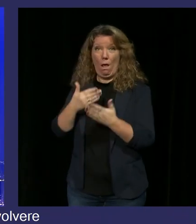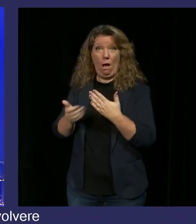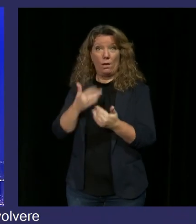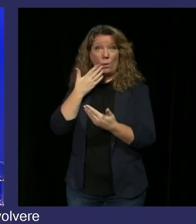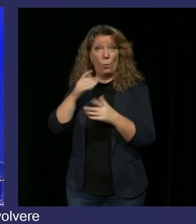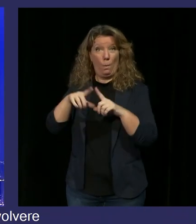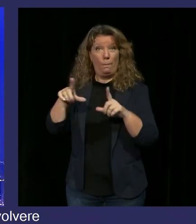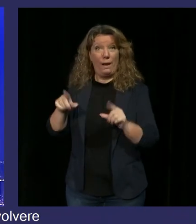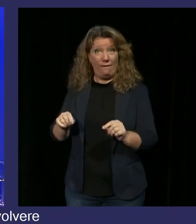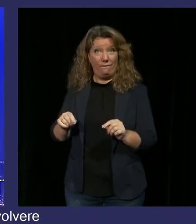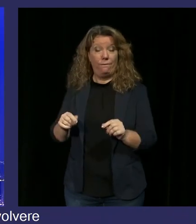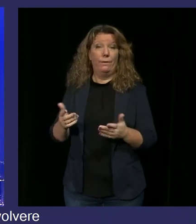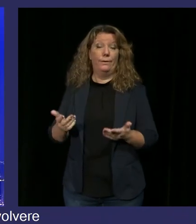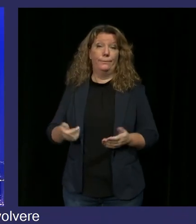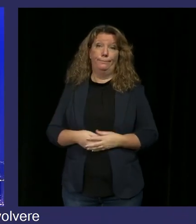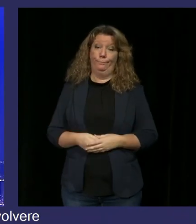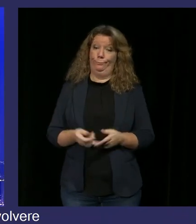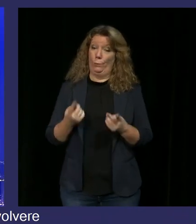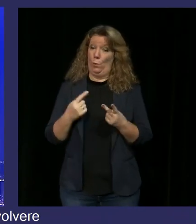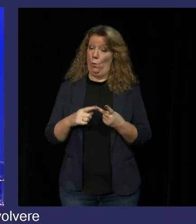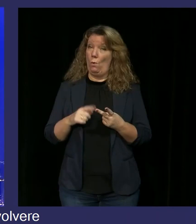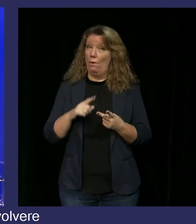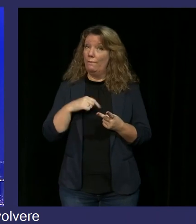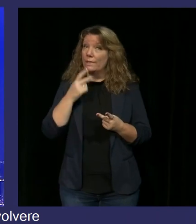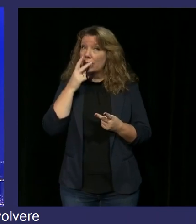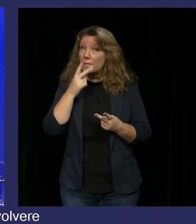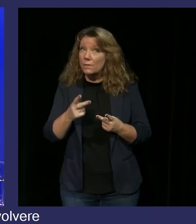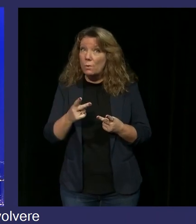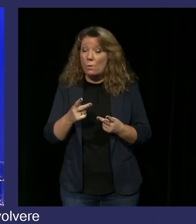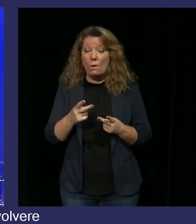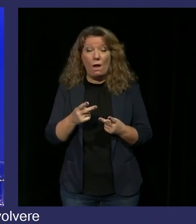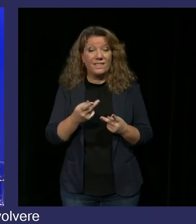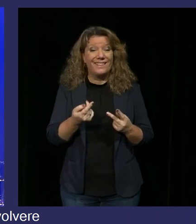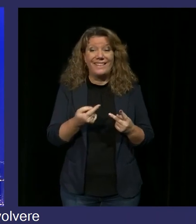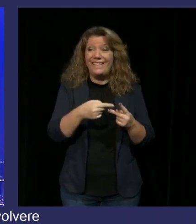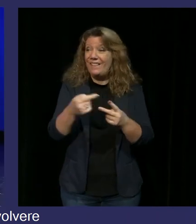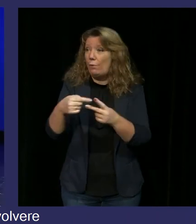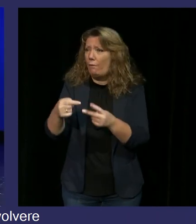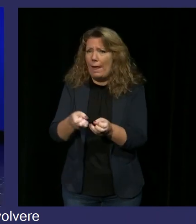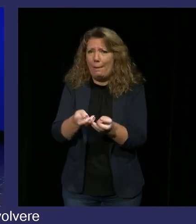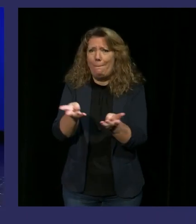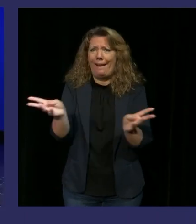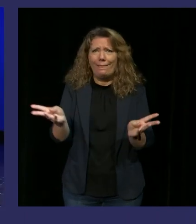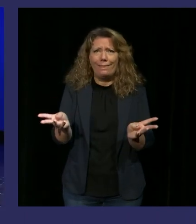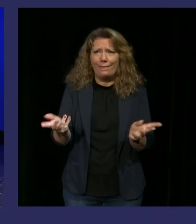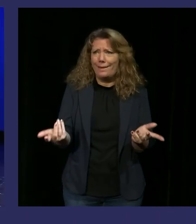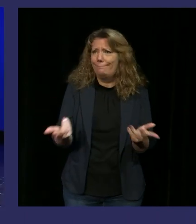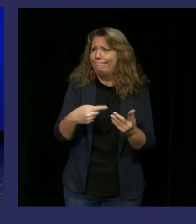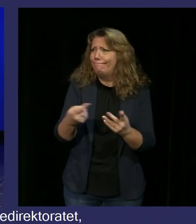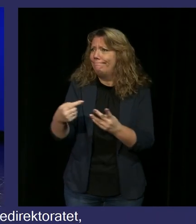jo involvere veldig bredt folk. Altså, vi måtte ha med